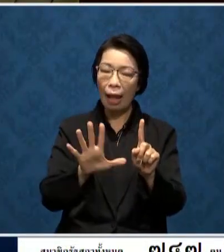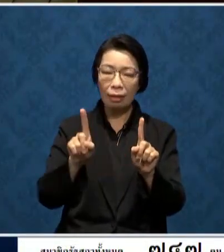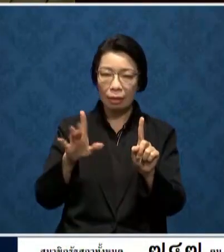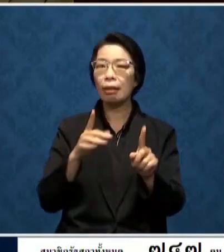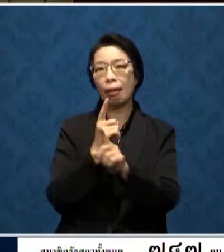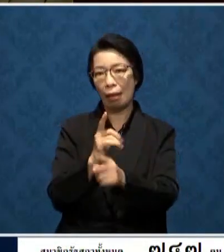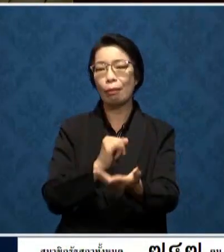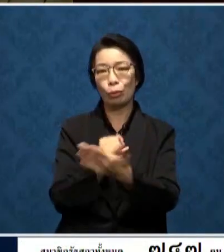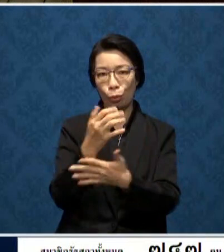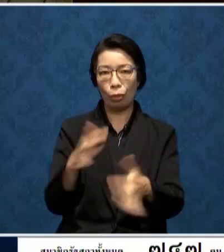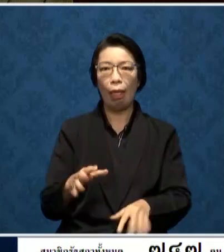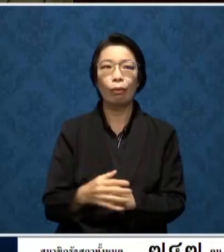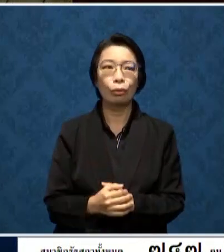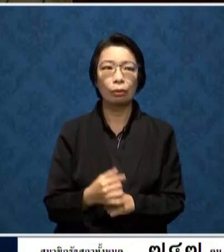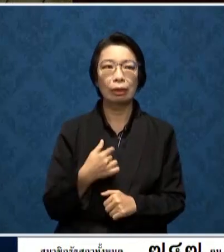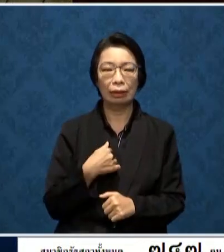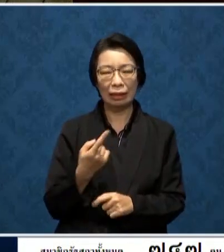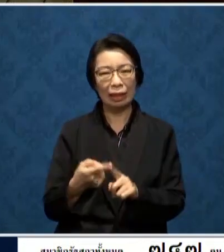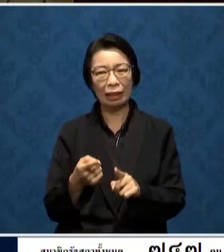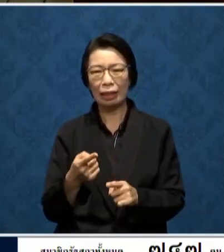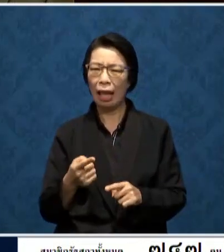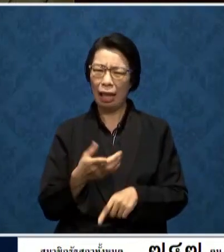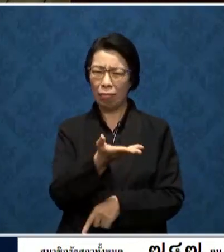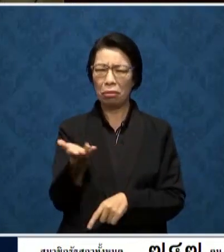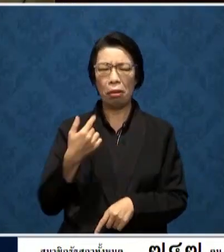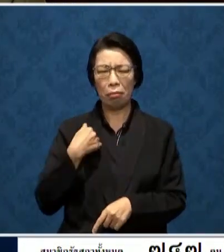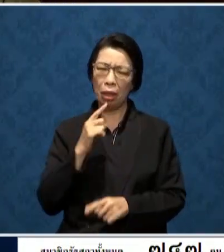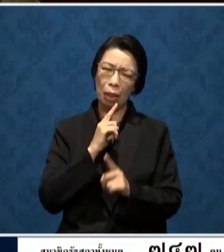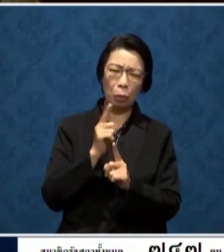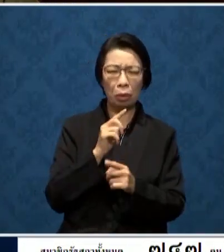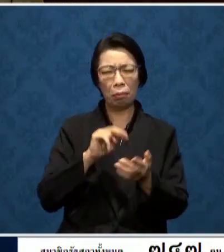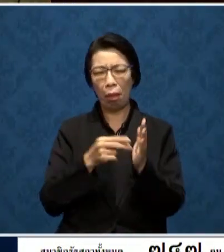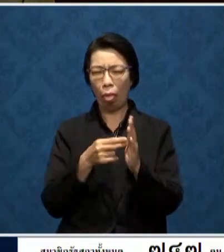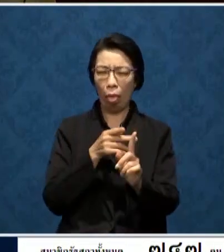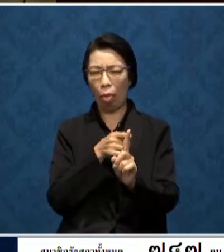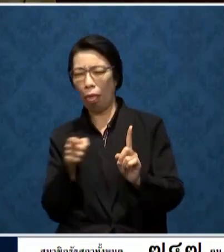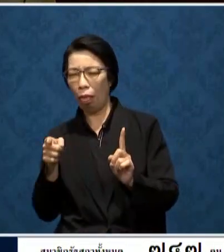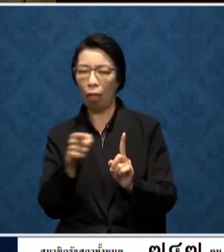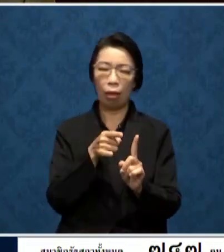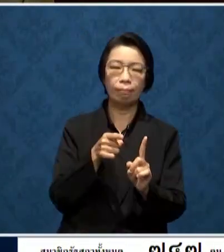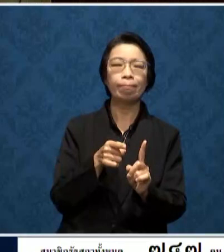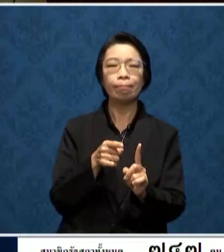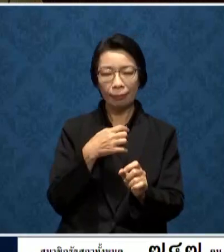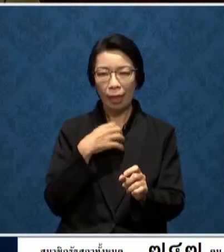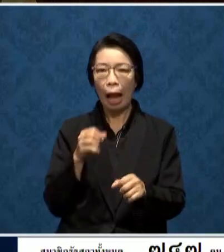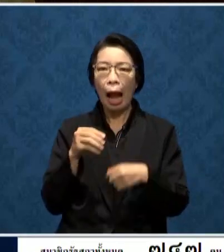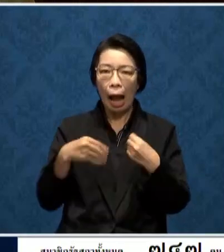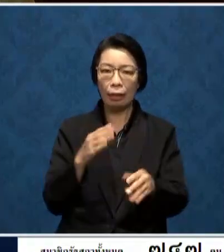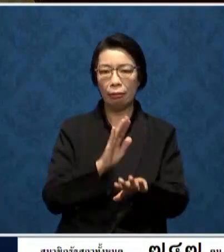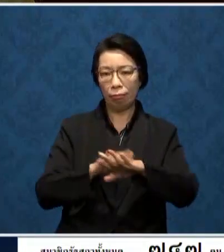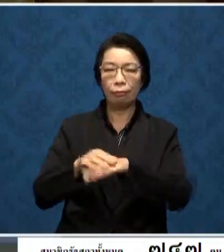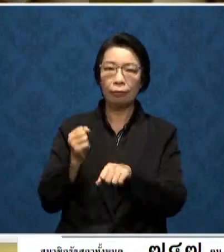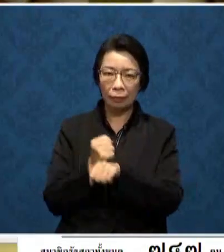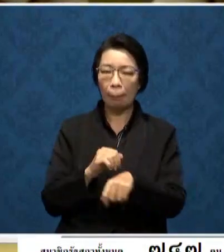องเป็นไปตามนั้นแต่เรากพยายามจะเรี่ยง พยายามจะตีความ ให้มัเดนต่อไปได้กกลบบ adapted ผมก็ไมเห็นดวย